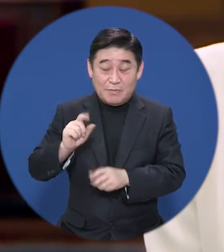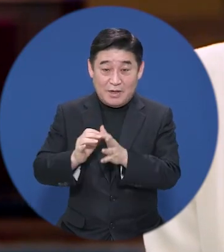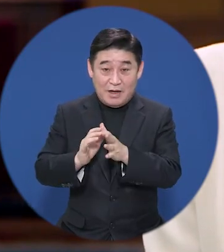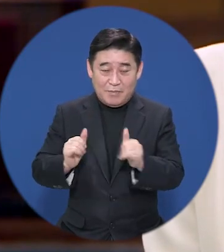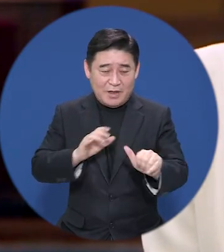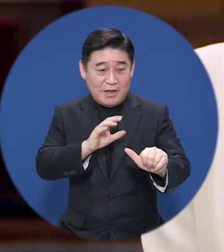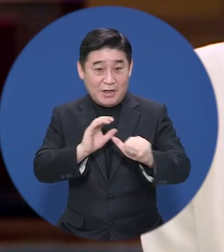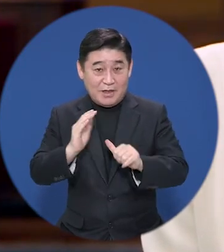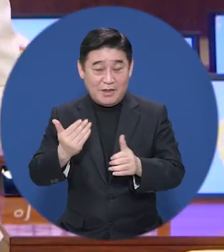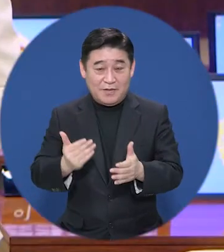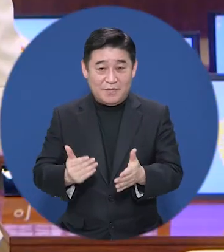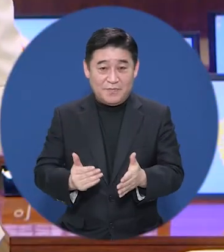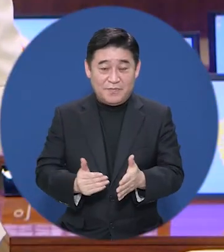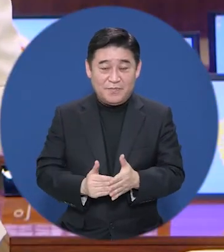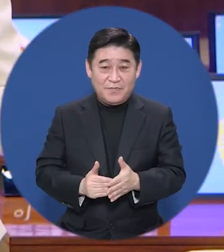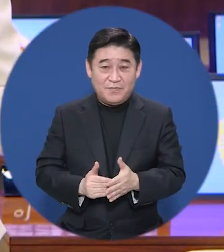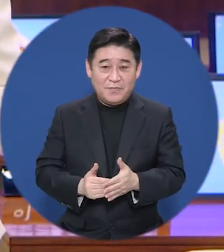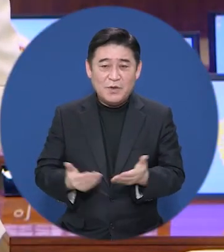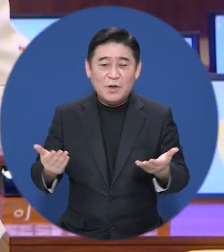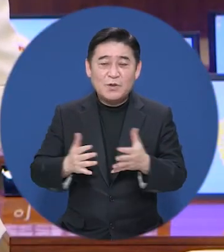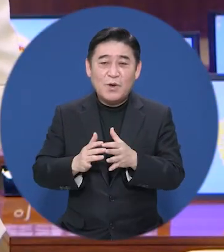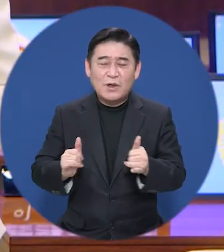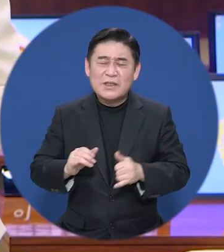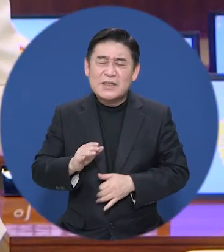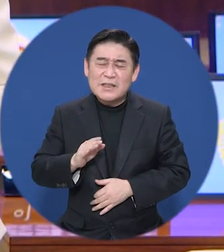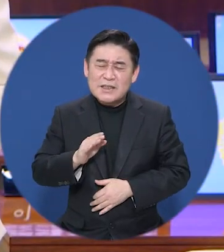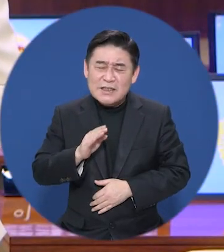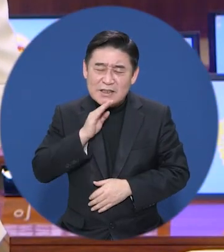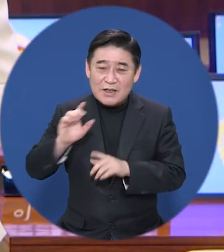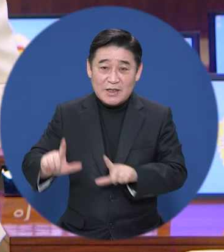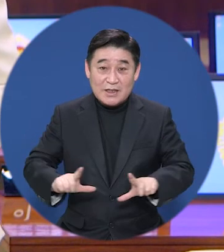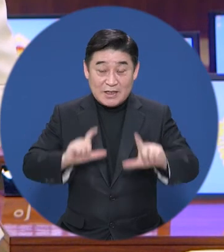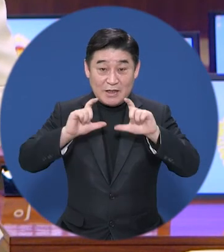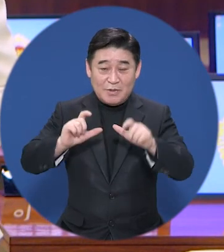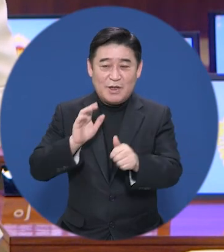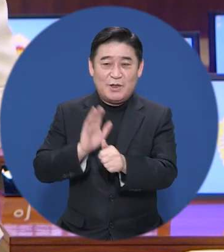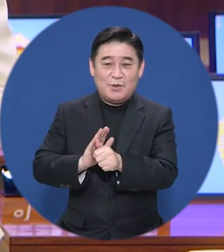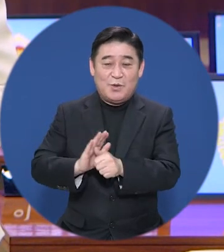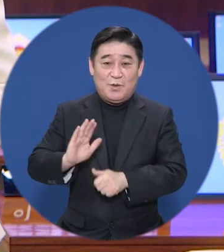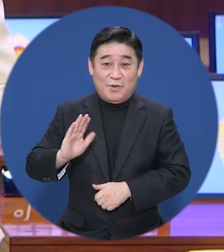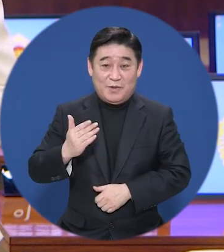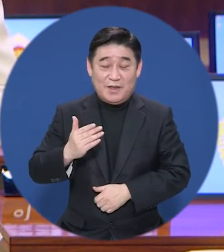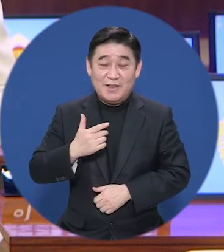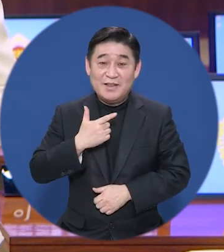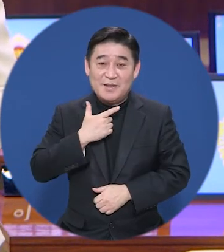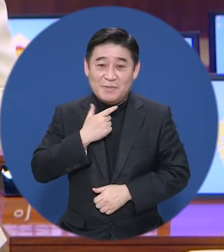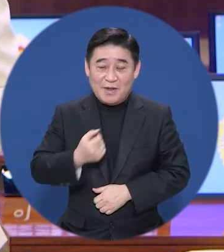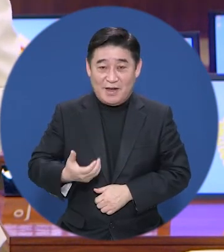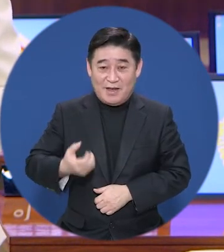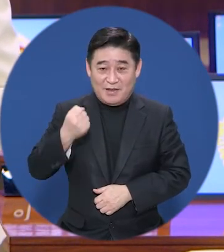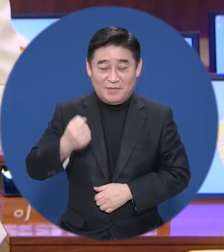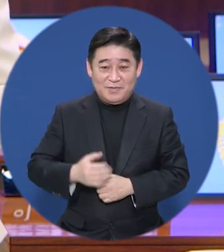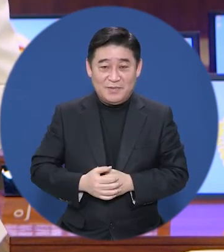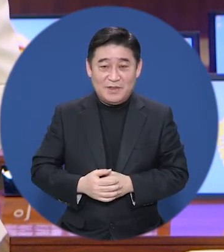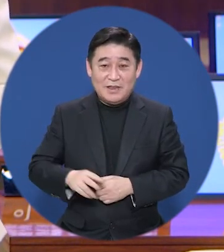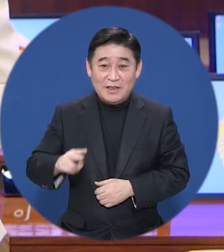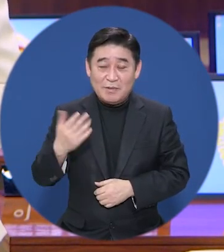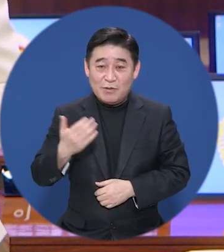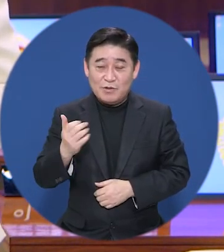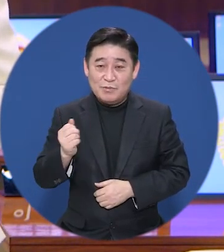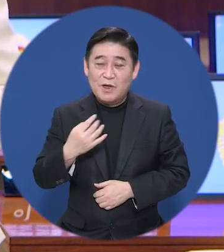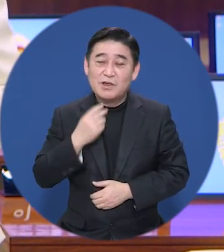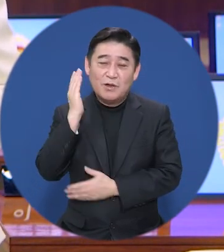명에게 적용된다고 합니다. 네, 노동자들의 실질적인 생활 보장에 도움이 되었으면 하는 바람 가지면서